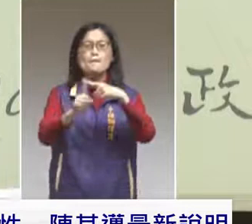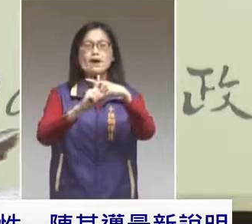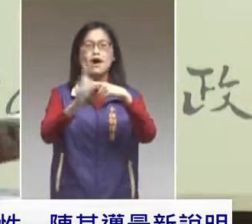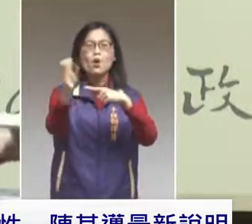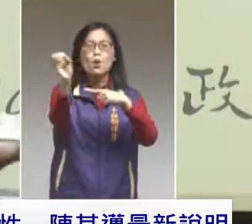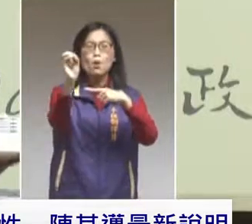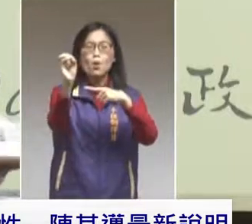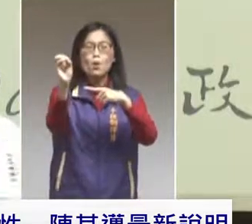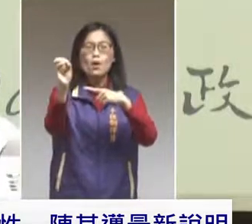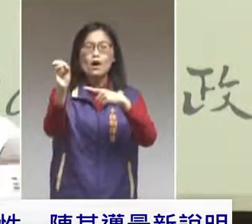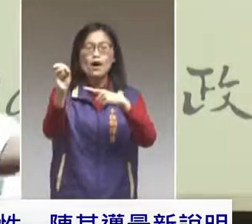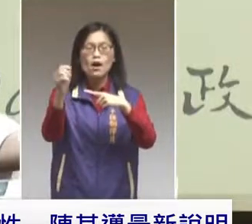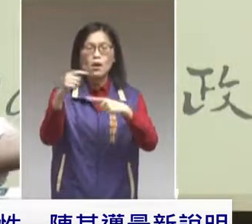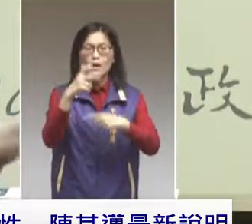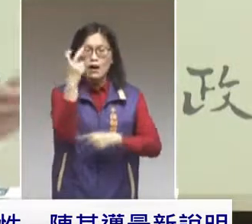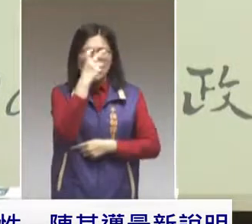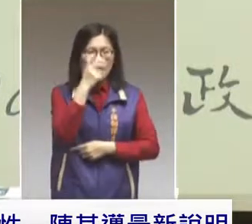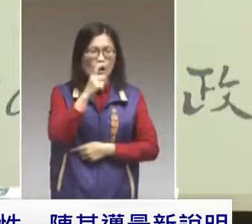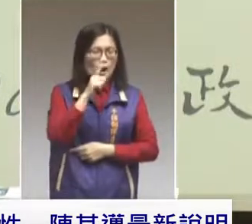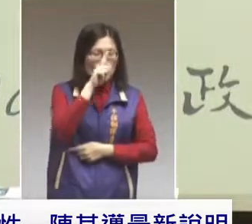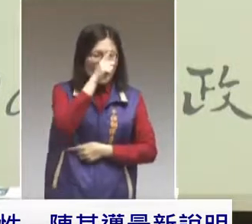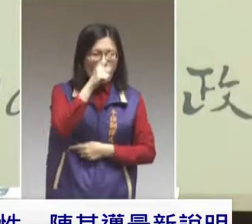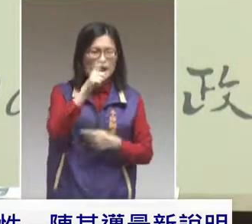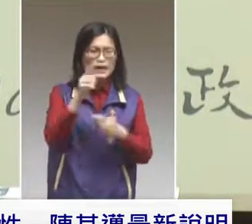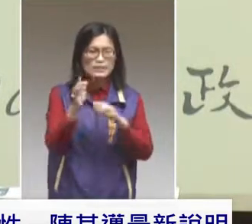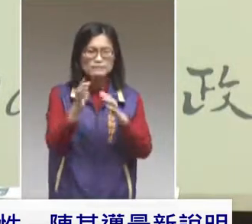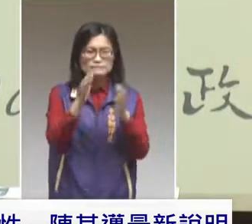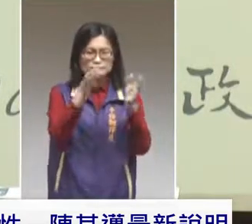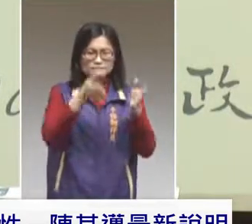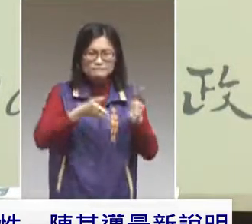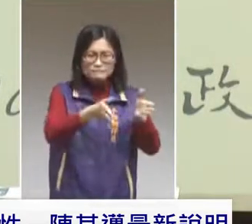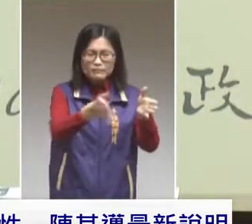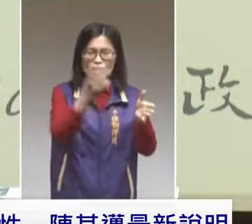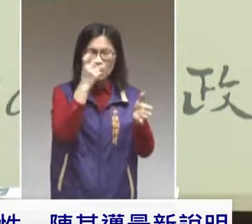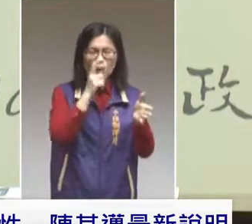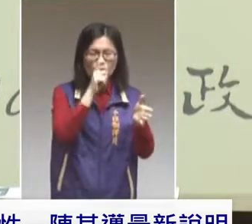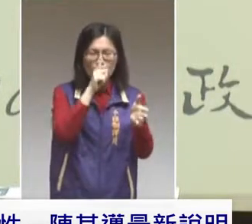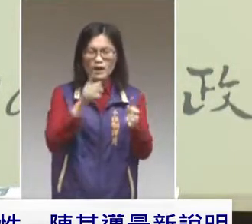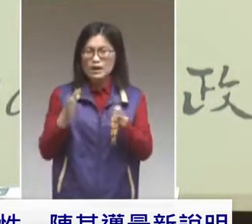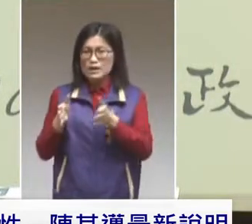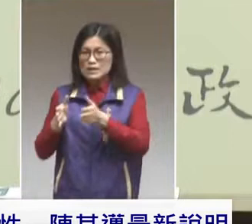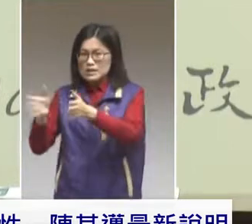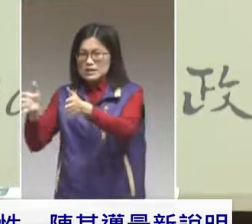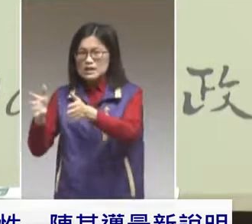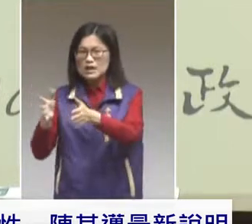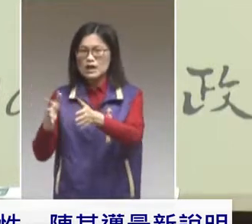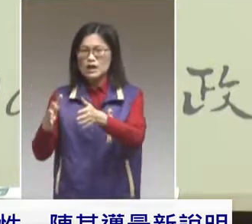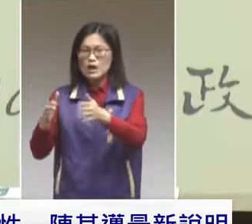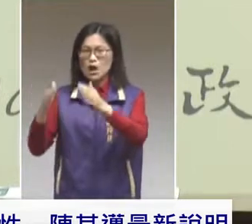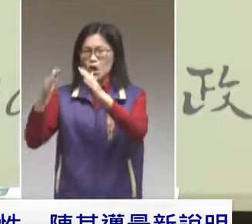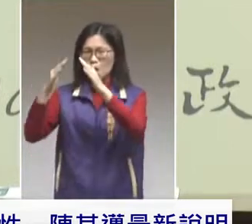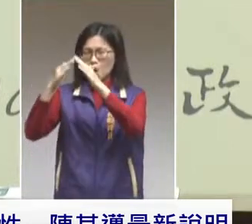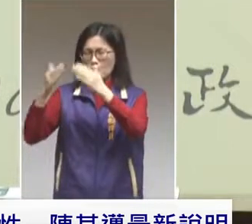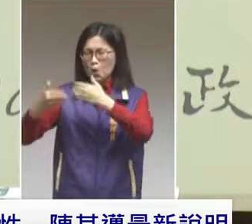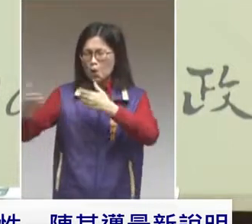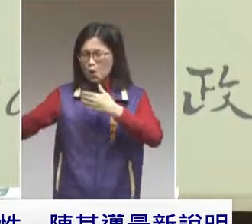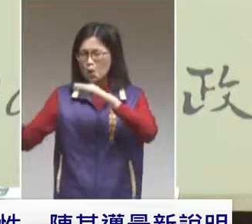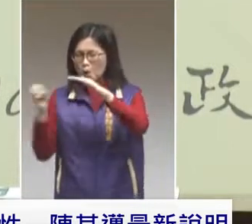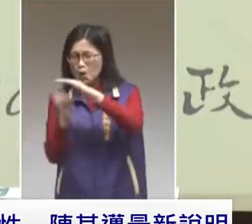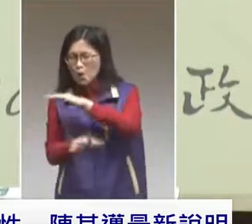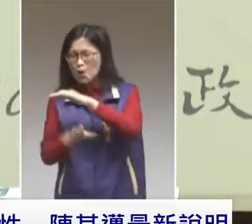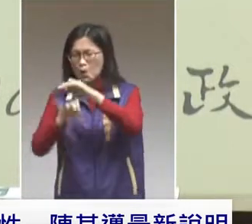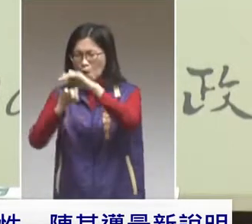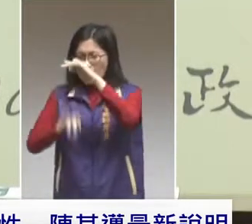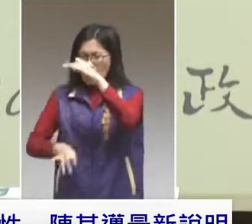这个个案，好，所以我们一方面在这个筛检，然后一方面我们也采取这个隔离